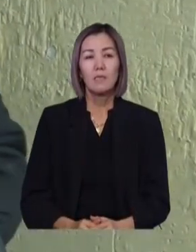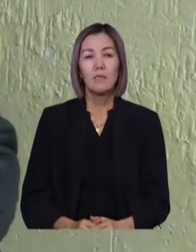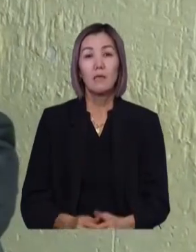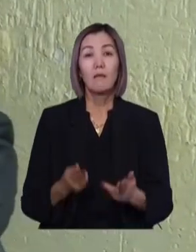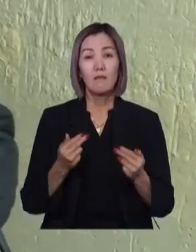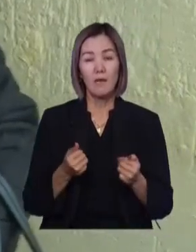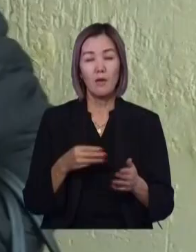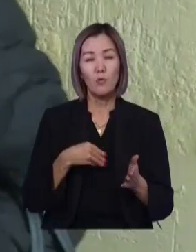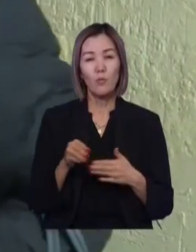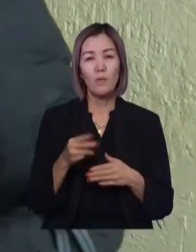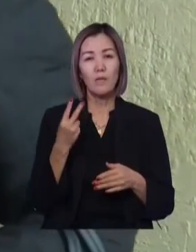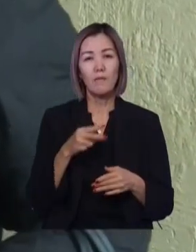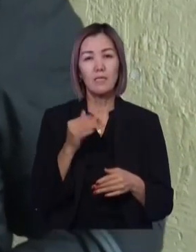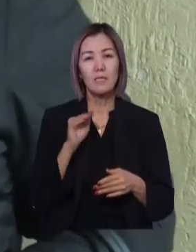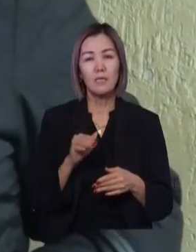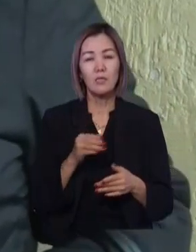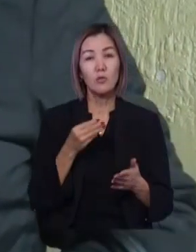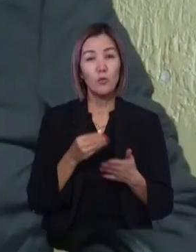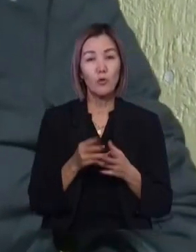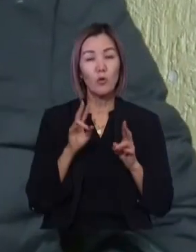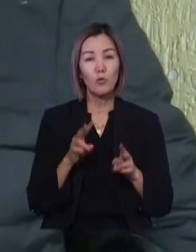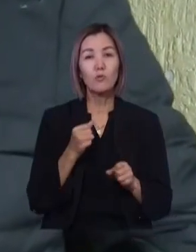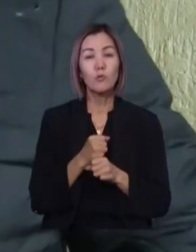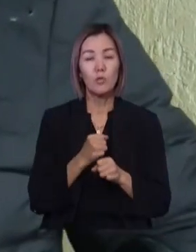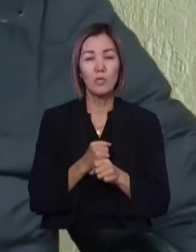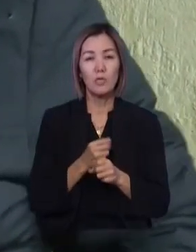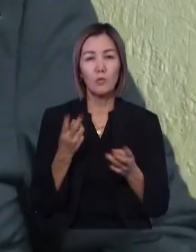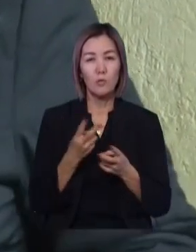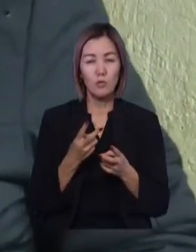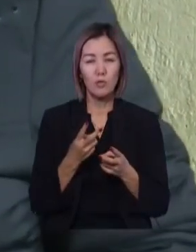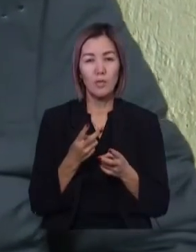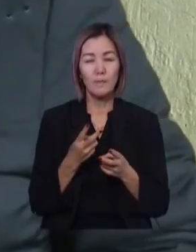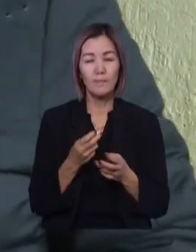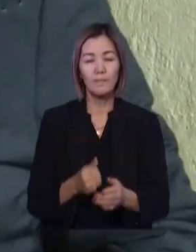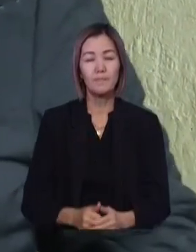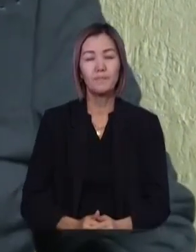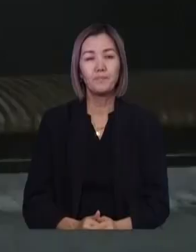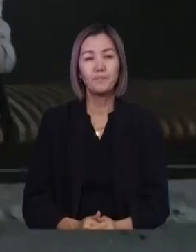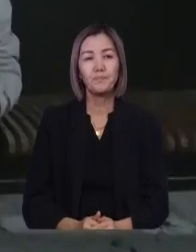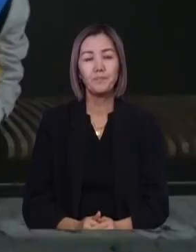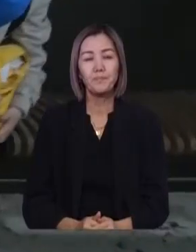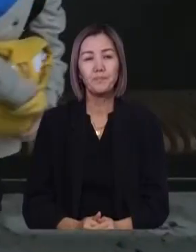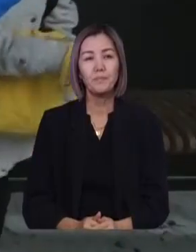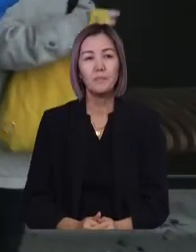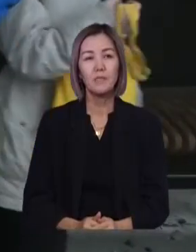Да, закупили по 20 тысяч. Дорого, ну а что теперь делать? И на этом спасибо.